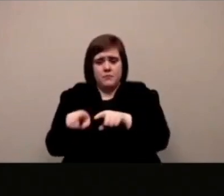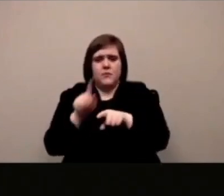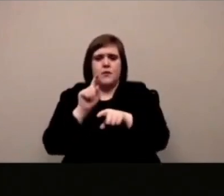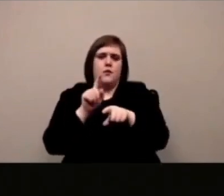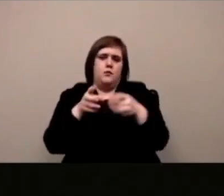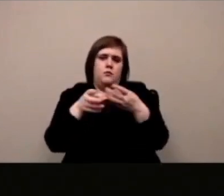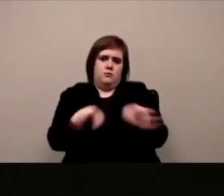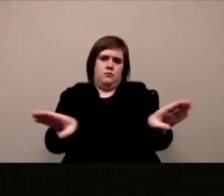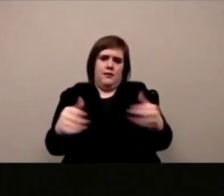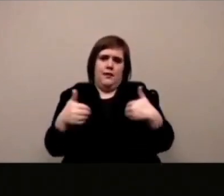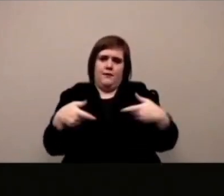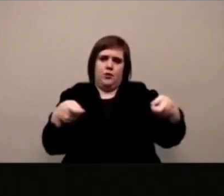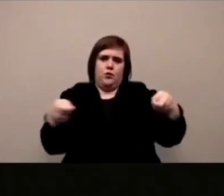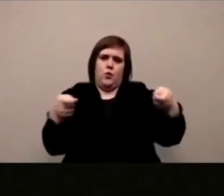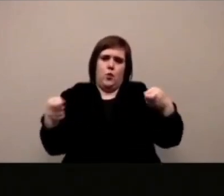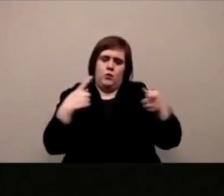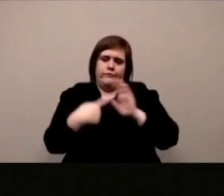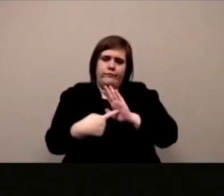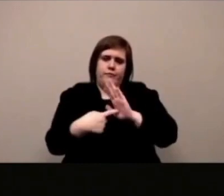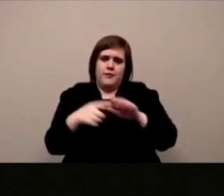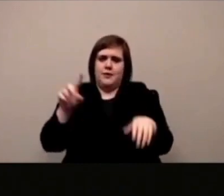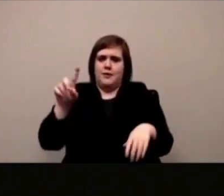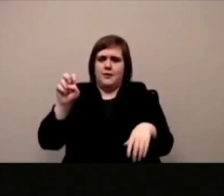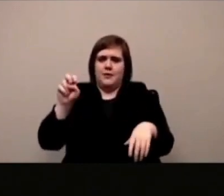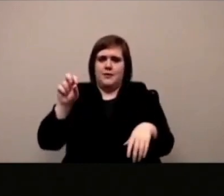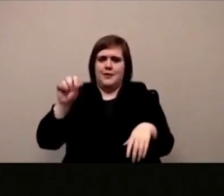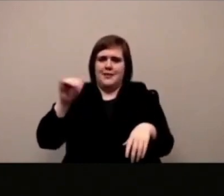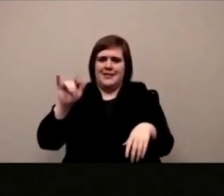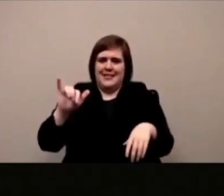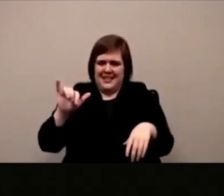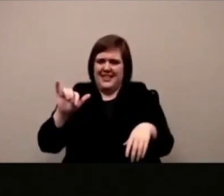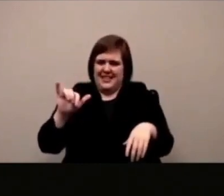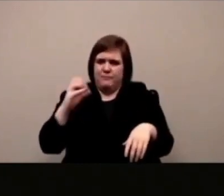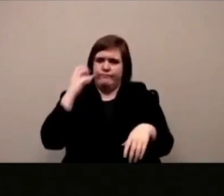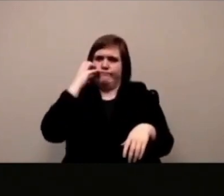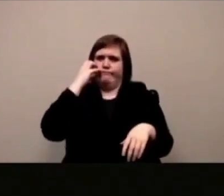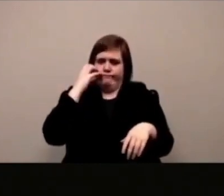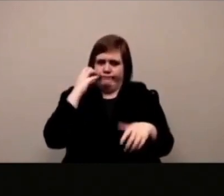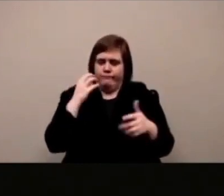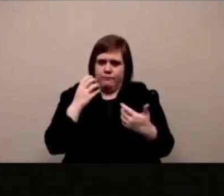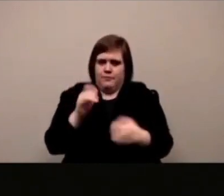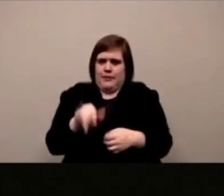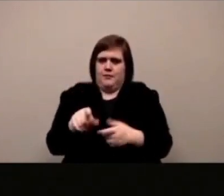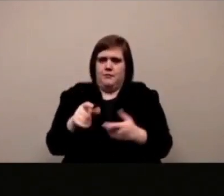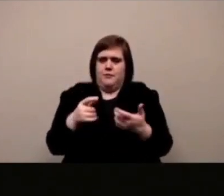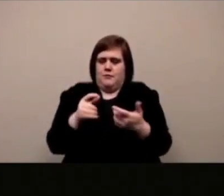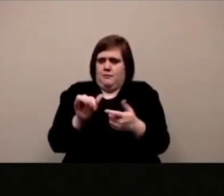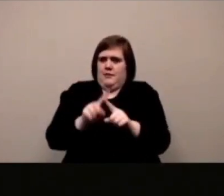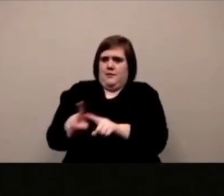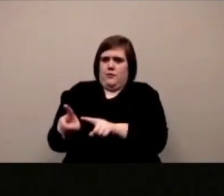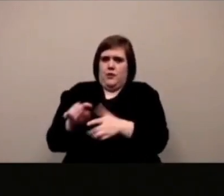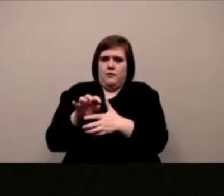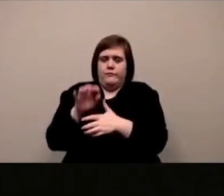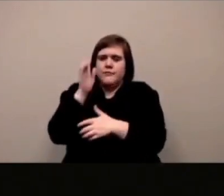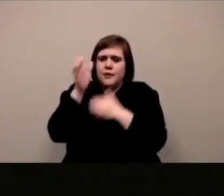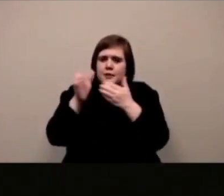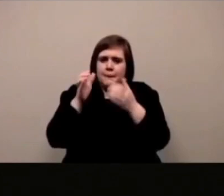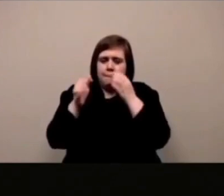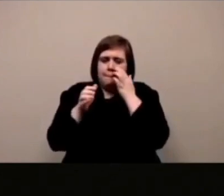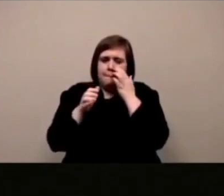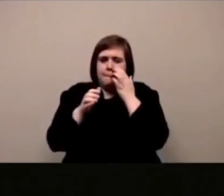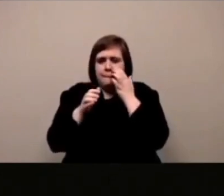位置であの調整することができるんですけれどもまだあのベターのバージョンですのでいろんな管理がうまく安定していないということです